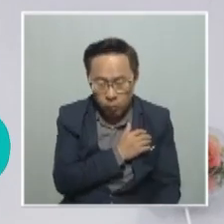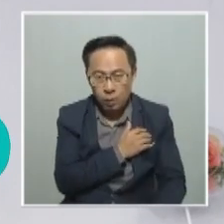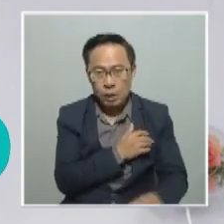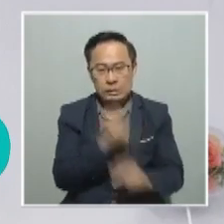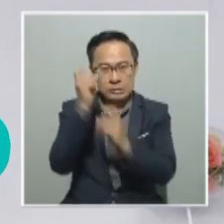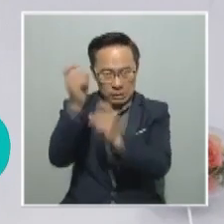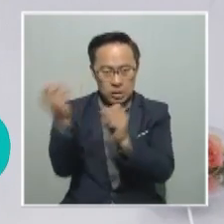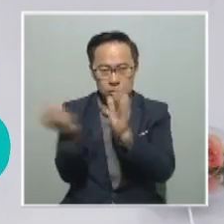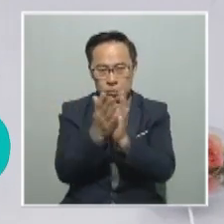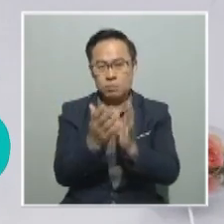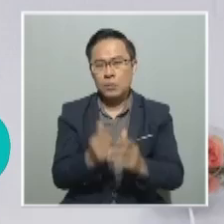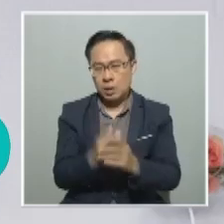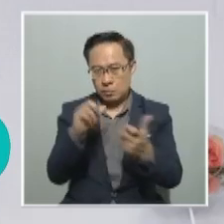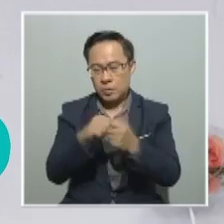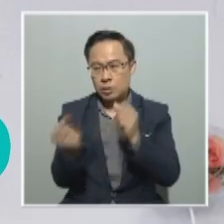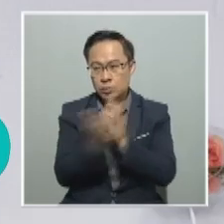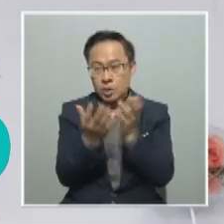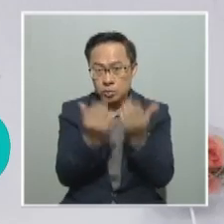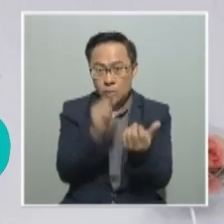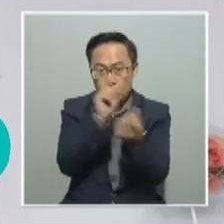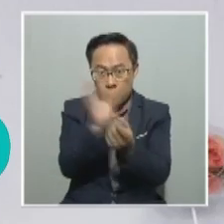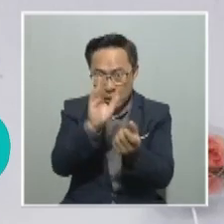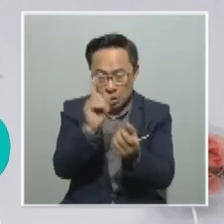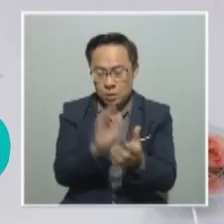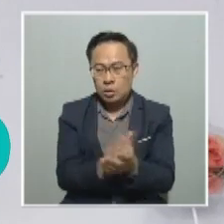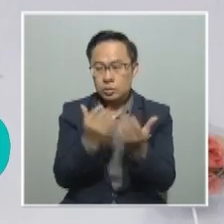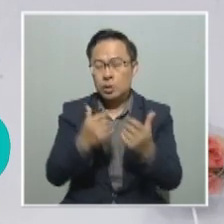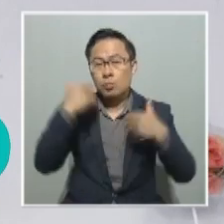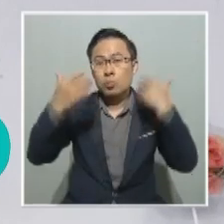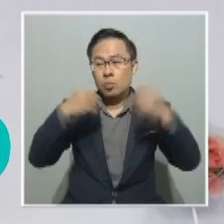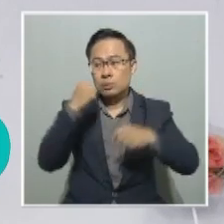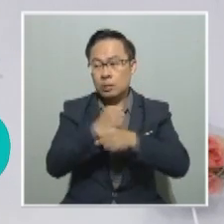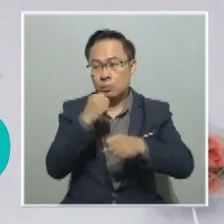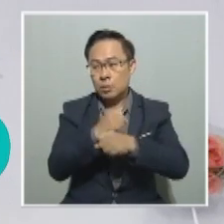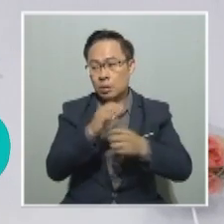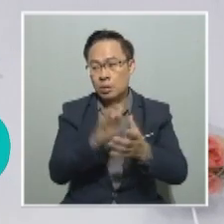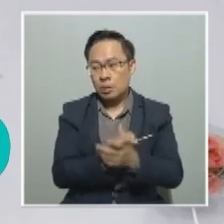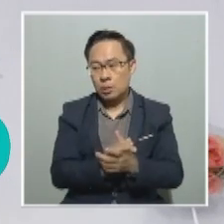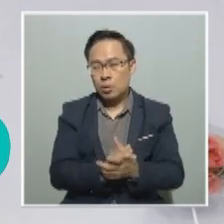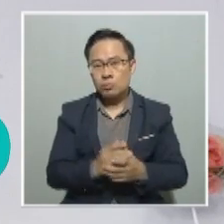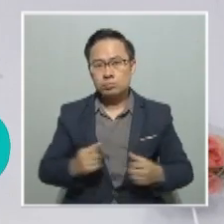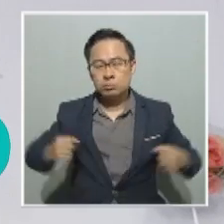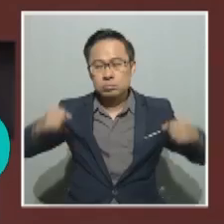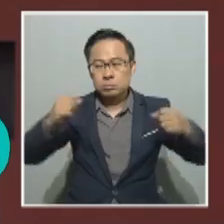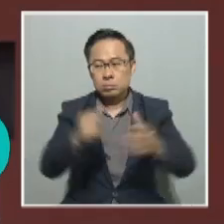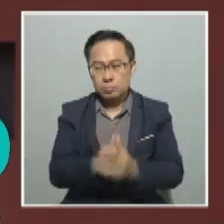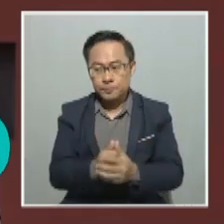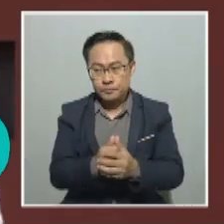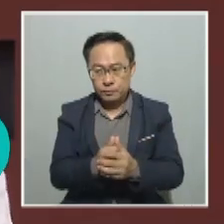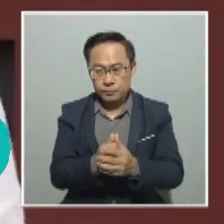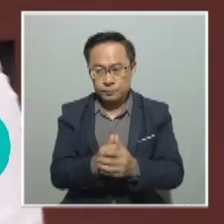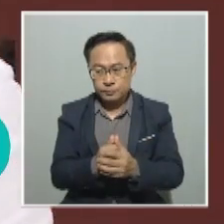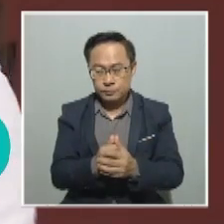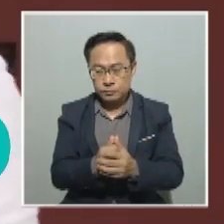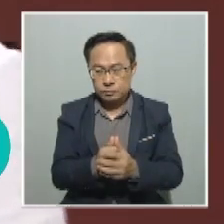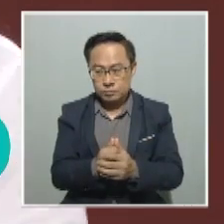ที่เกือบลืมบอกสาเหตุที่ช่วงนี้พบบ่อยนะฮะเพราะว่าเรามีการรณรงค์ในการหมุนไหล่ ก็ออก